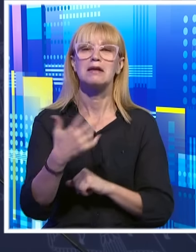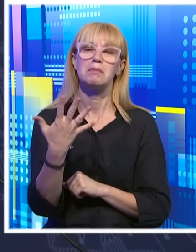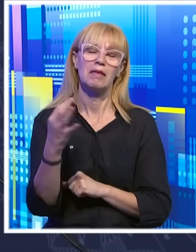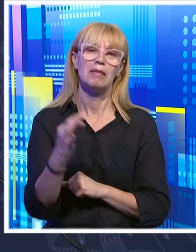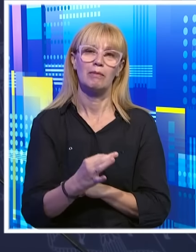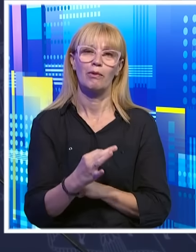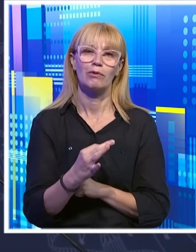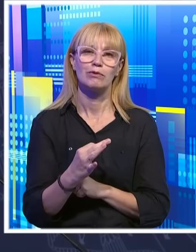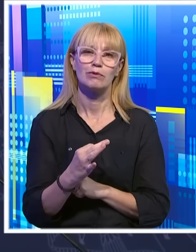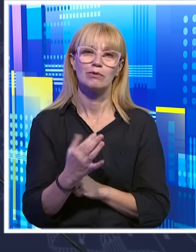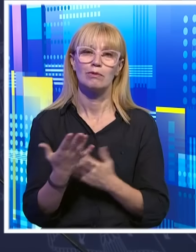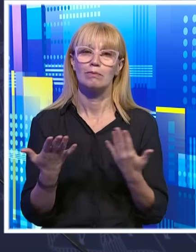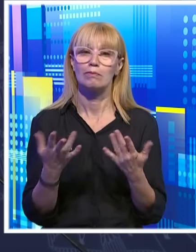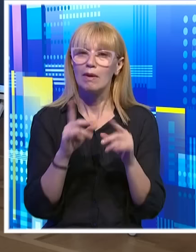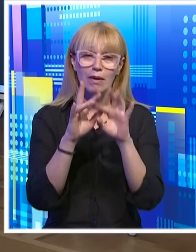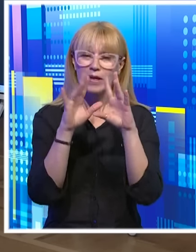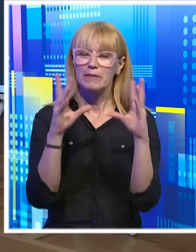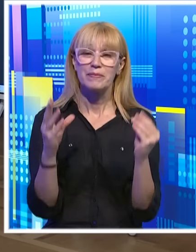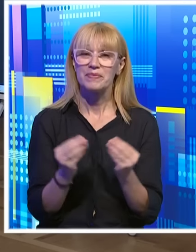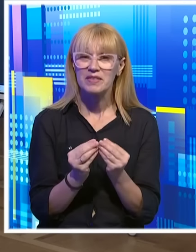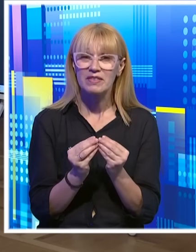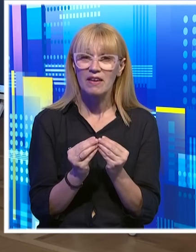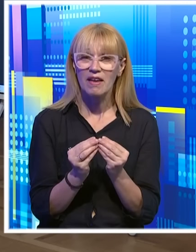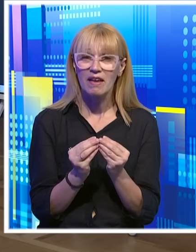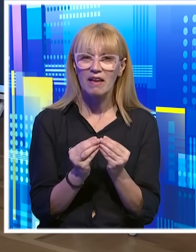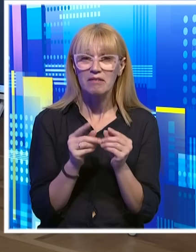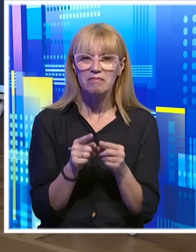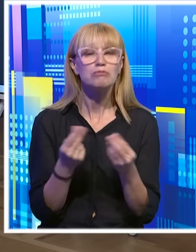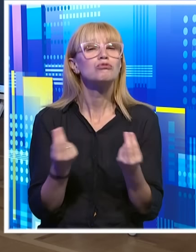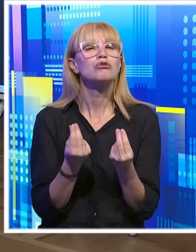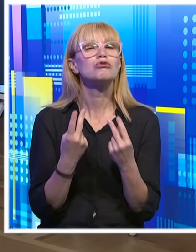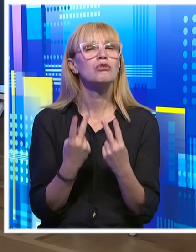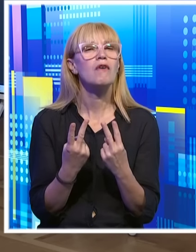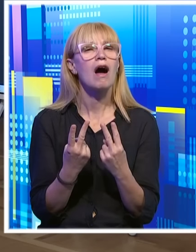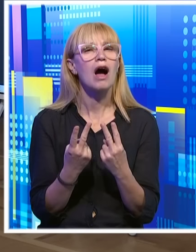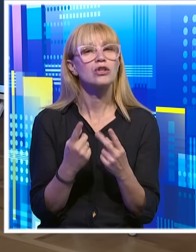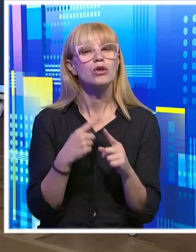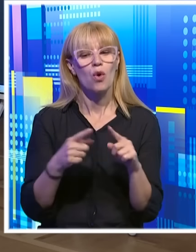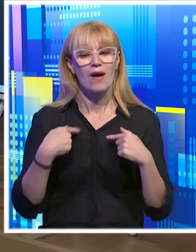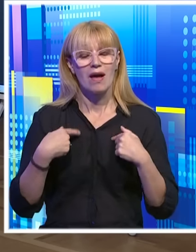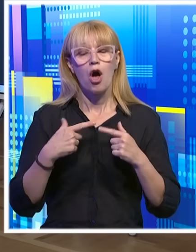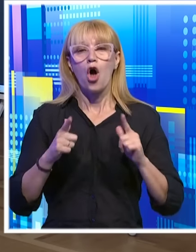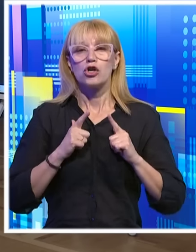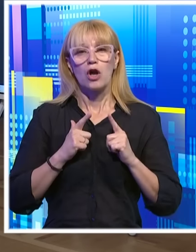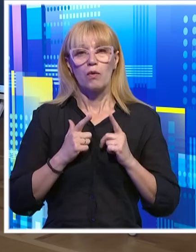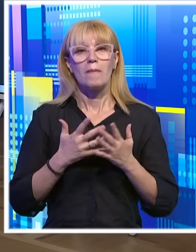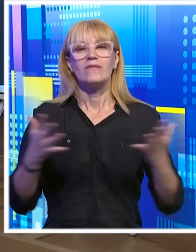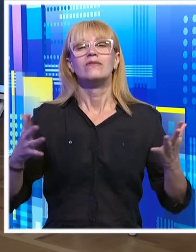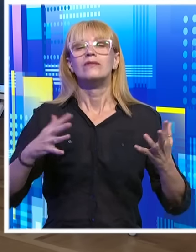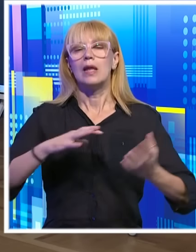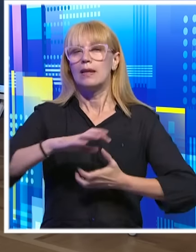49,5%. Kada to sve govorim, zašto je to važno? Pošto ja očekujem velike poremećaje. Velike